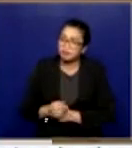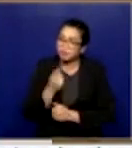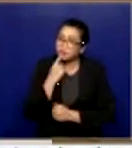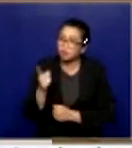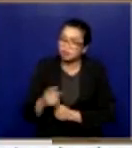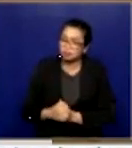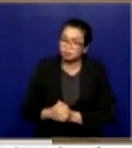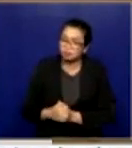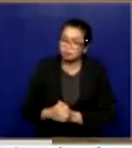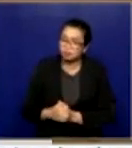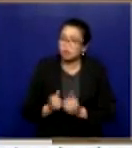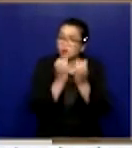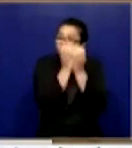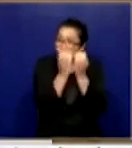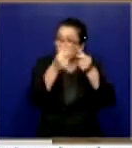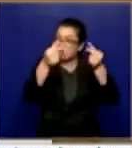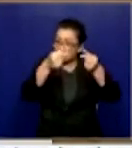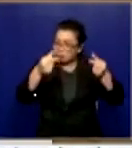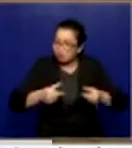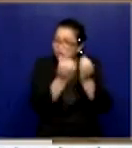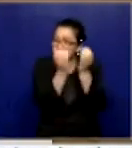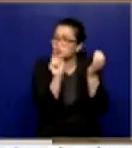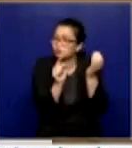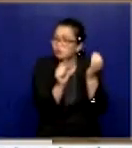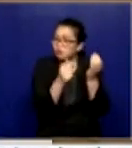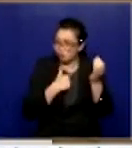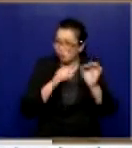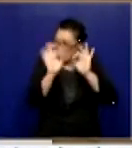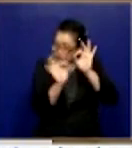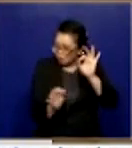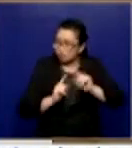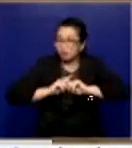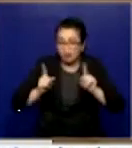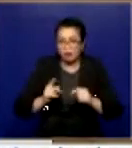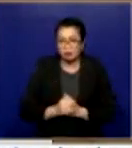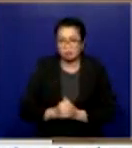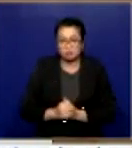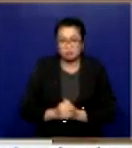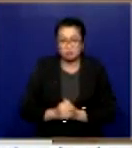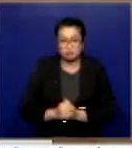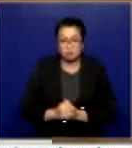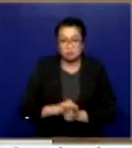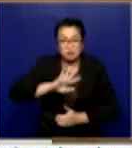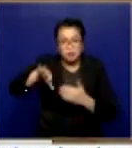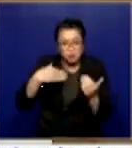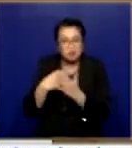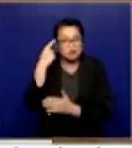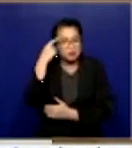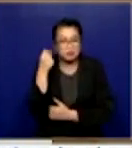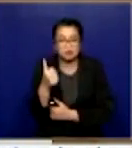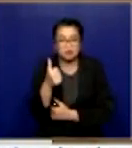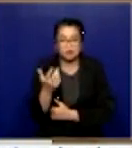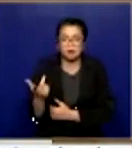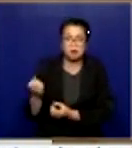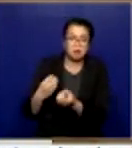แต่ถ้าไปถามโกล่ามูร์โน่นโอ้โหเป็นคนร่างอยู่ตรงที่ว่าทุกคนเข้าป่าตาดีทั้งหมดนั่นแหละมาแล้วมันทั้ง